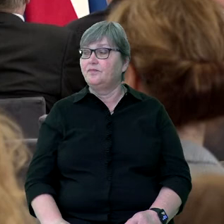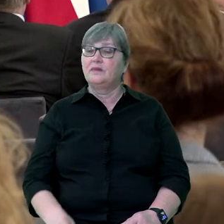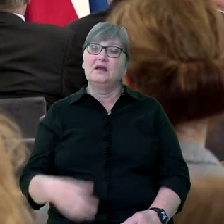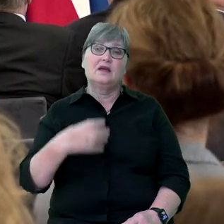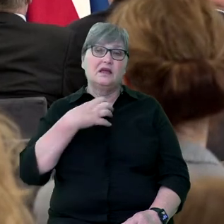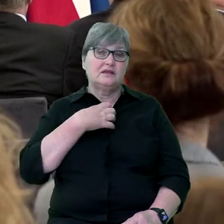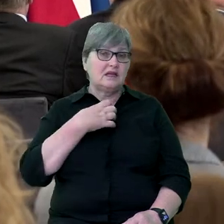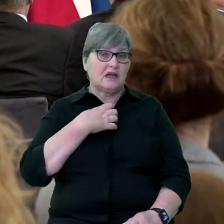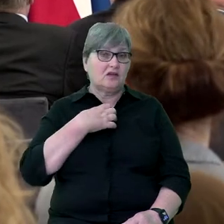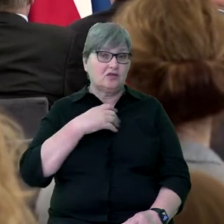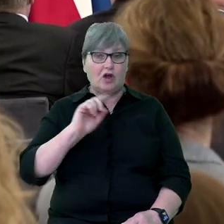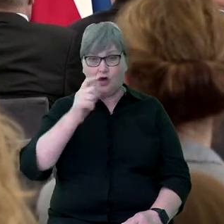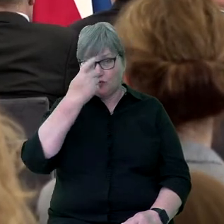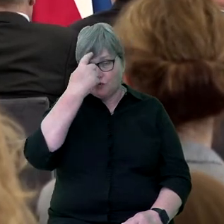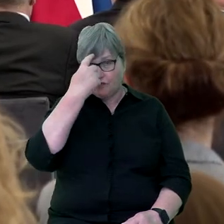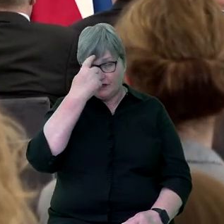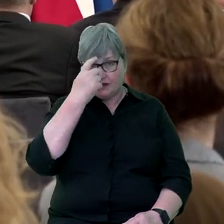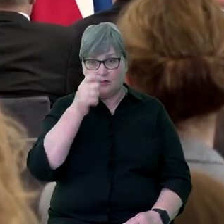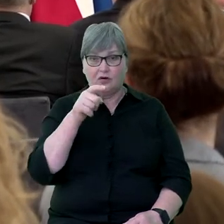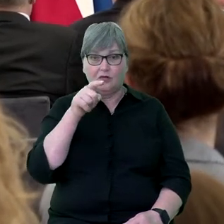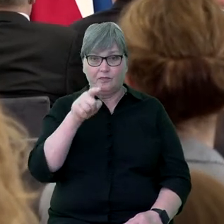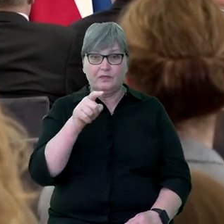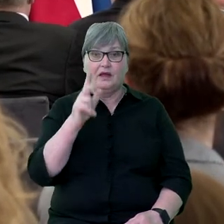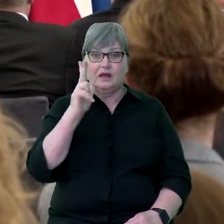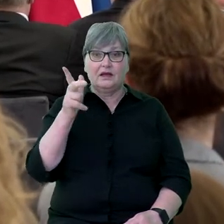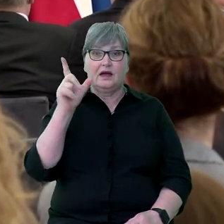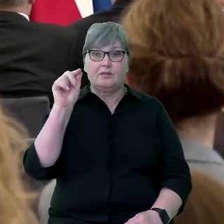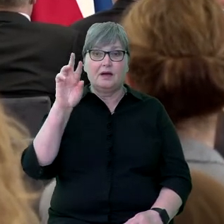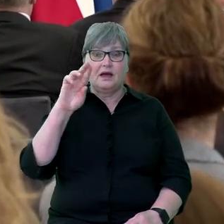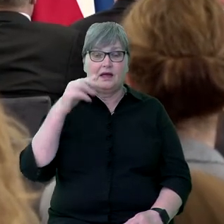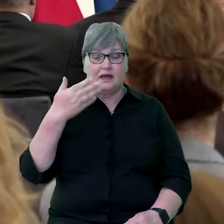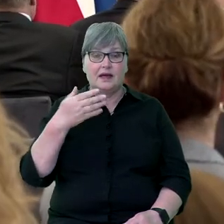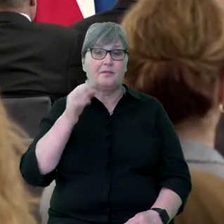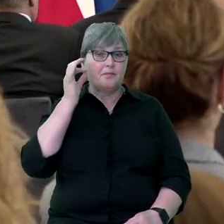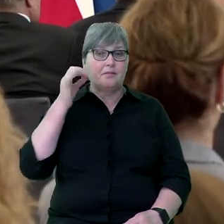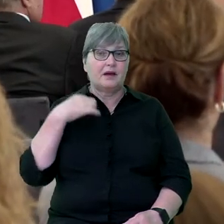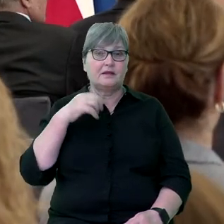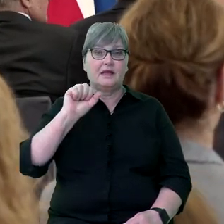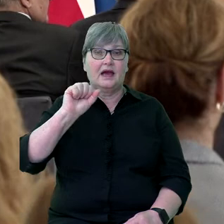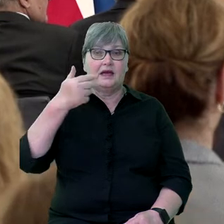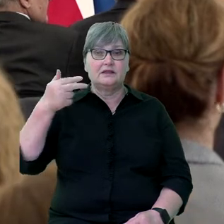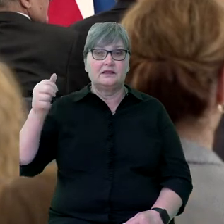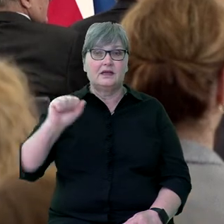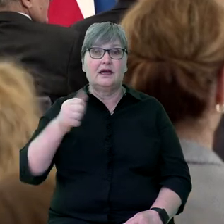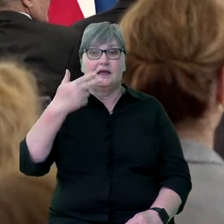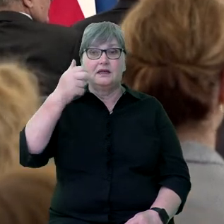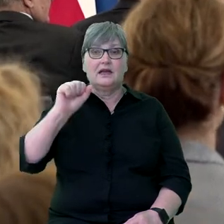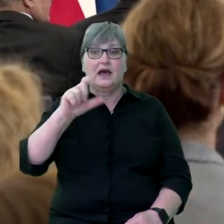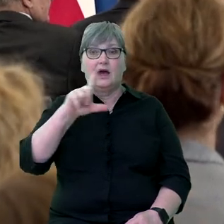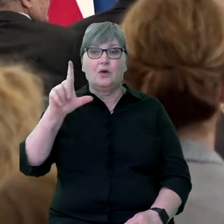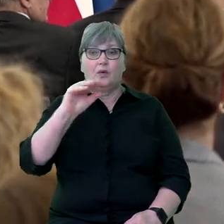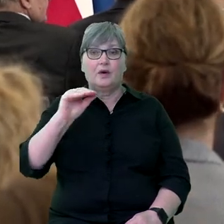dyrektor generalną Kancelarii Prezesa Rady Ministrów, panią Annę Nałęcz, zastępującą szefa służby cywilnej.